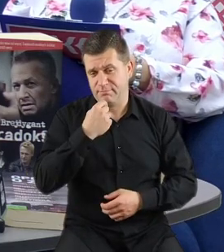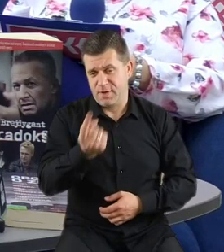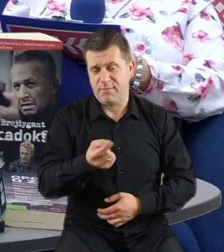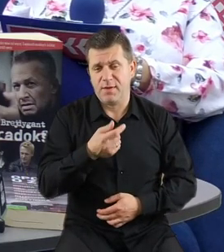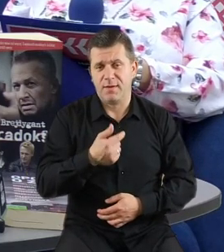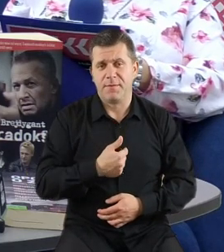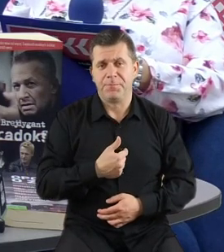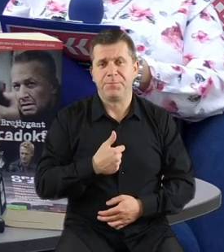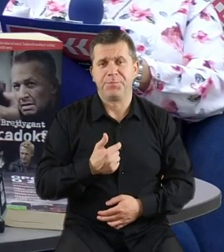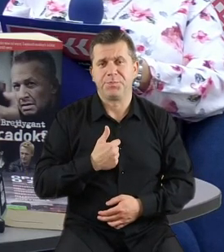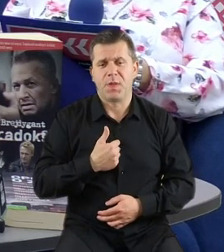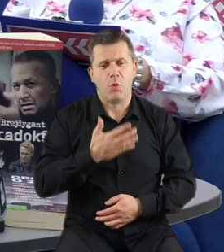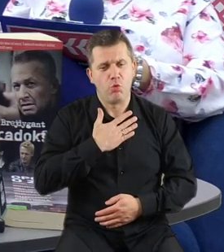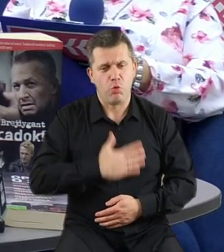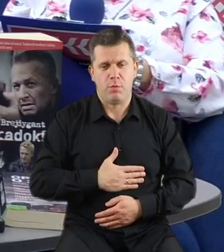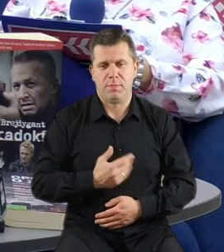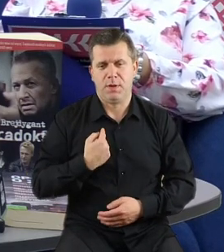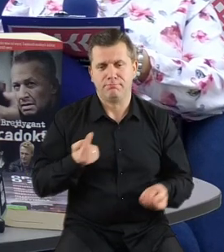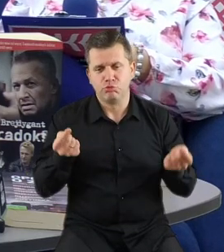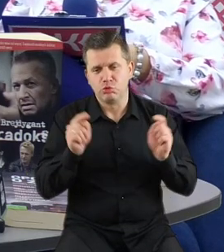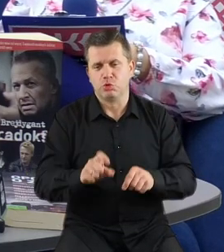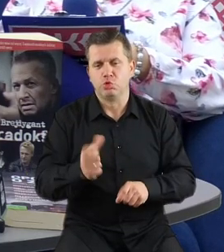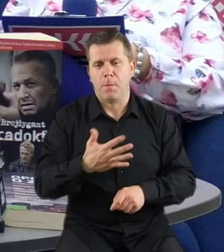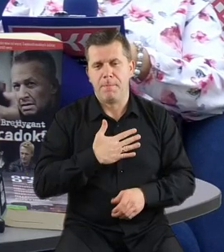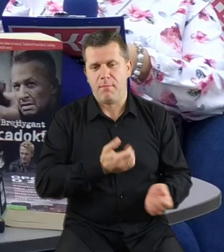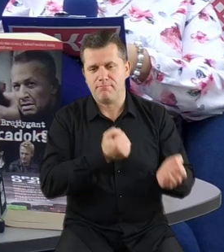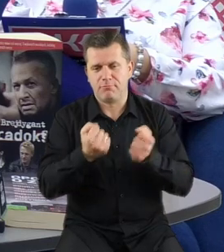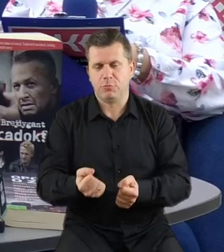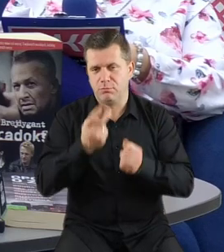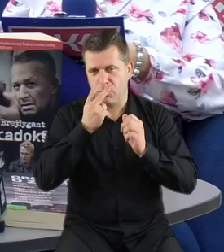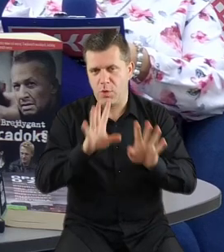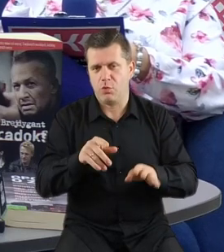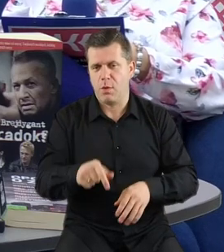najbardziej to ja lubię przyjść z czymś, bo mi wtedy jest z tym...